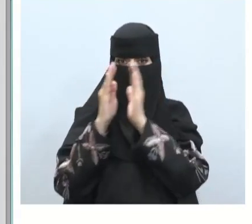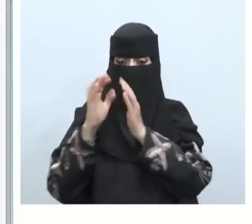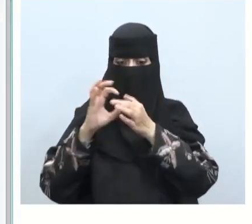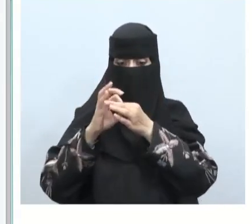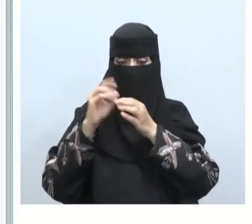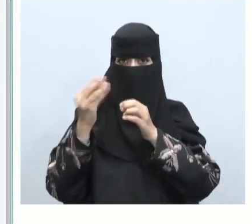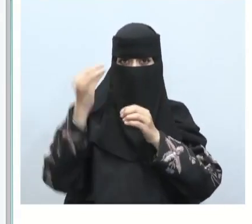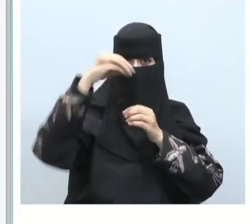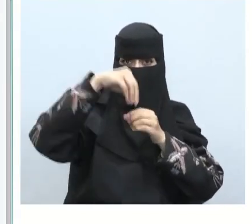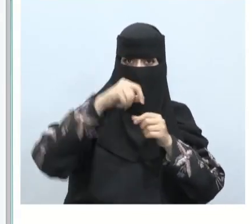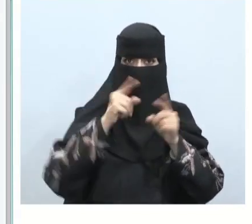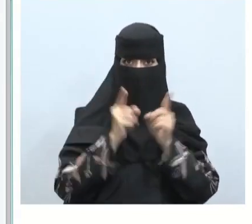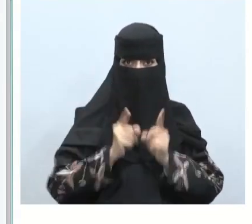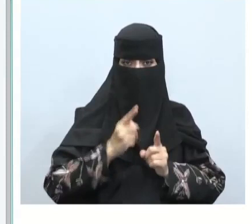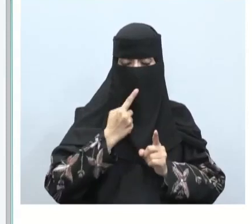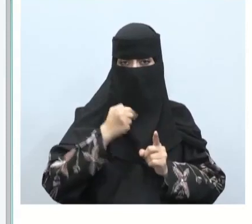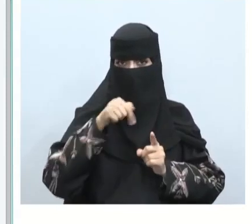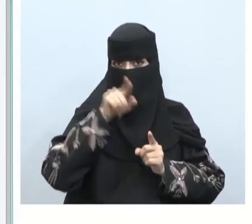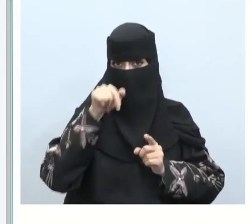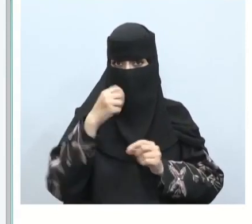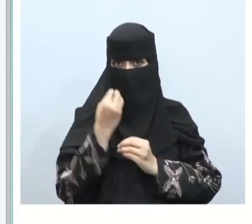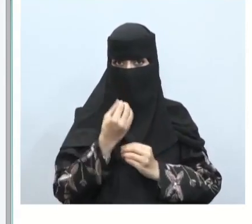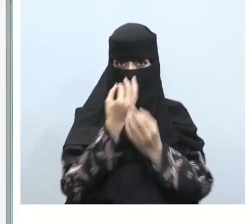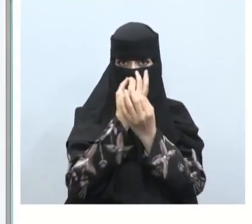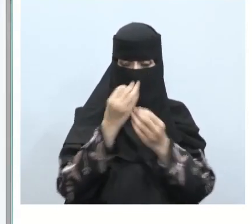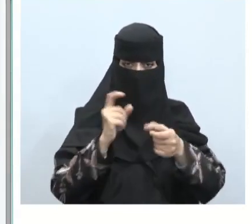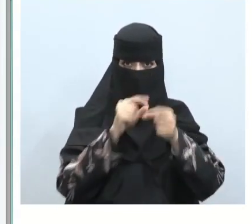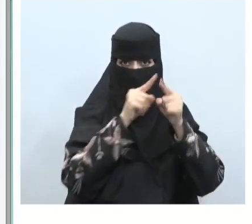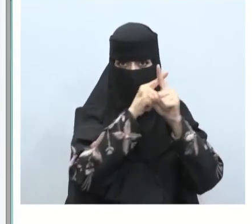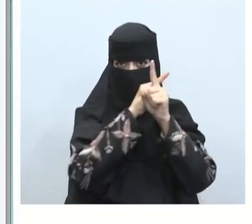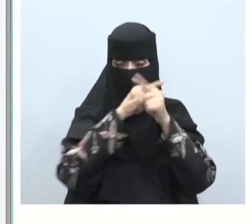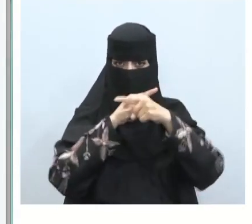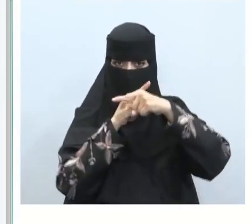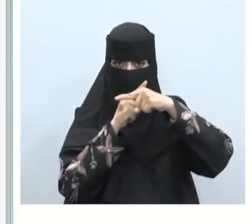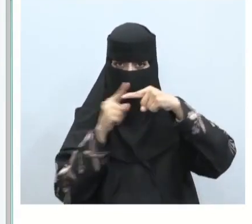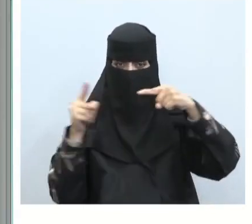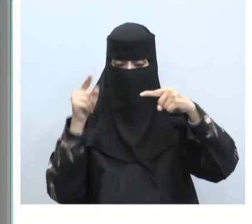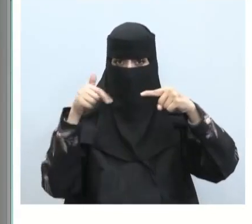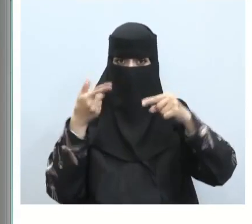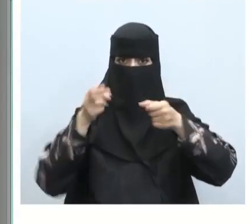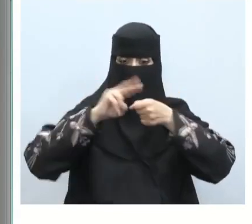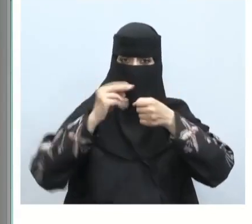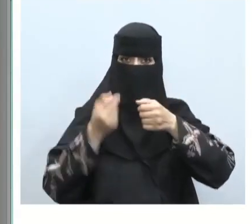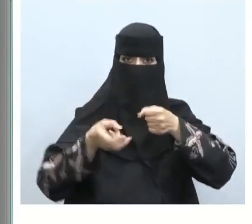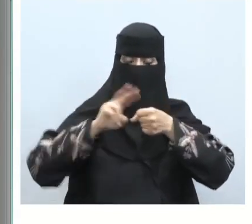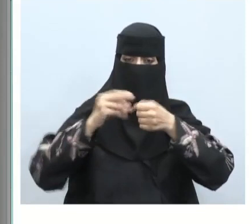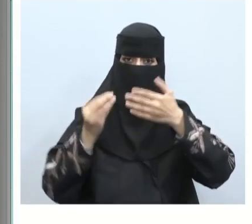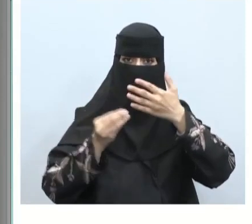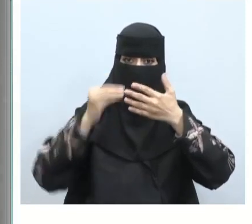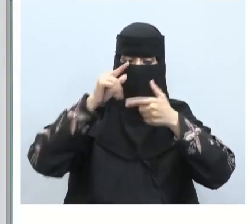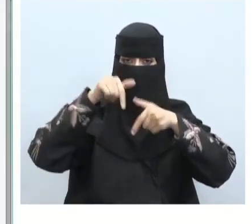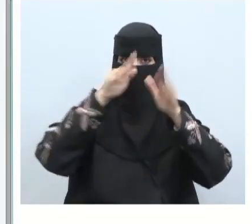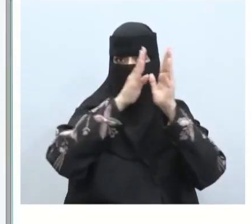ملف حدد الملف الذي تريده وانتظر اكتمال التحميل اعد الخطوات لبقيه